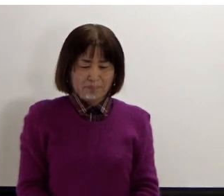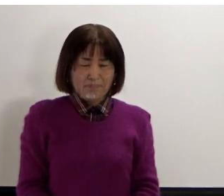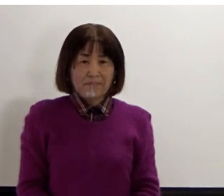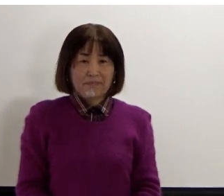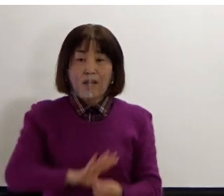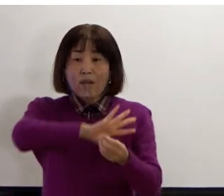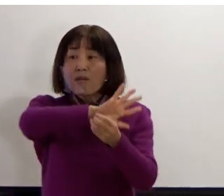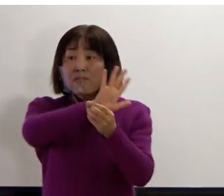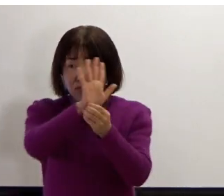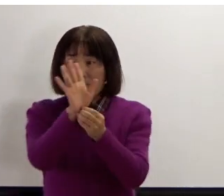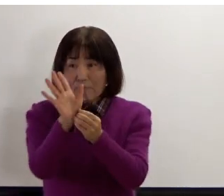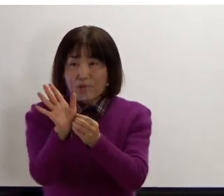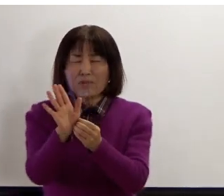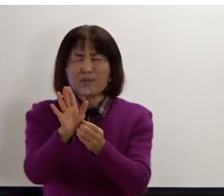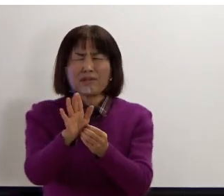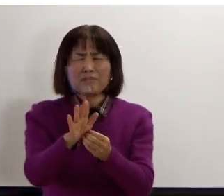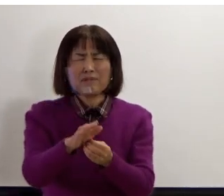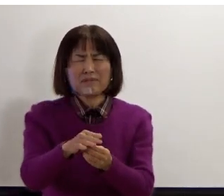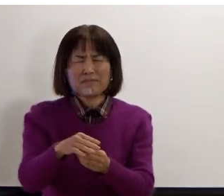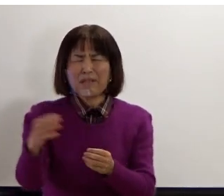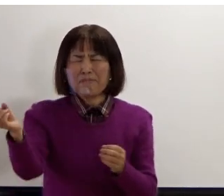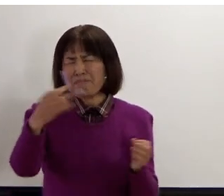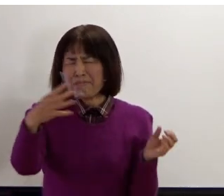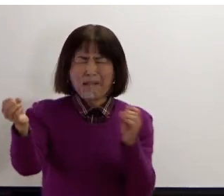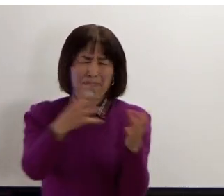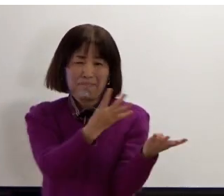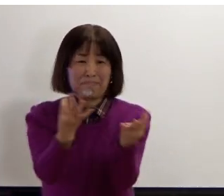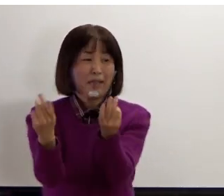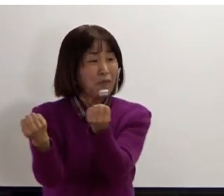コロナの話ばかりですけど、